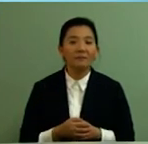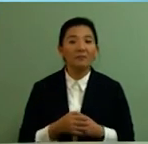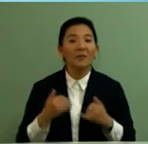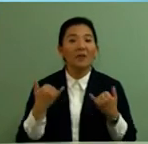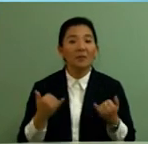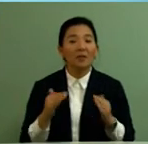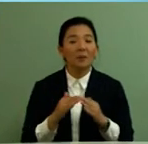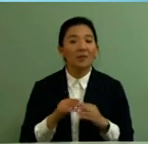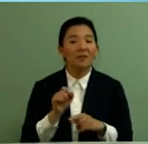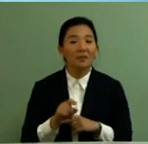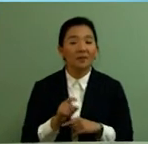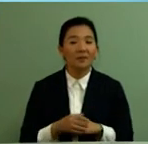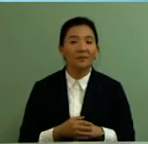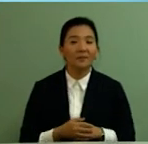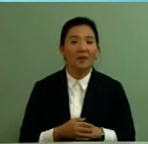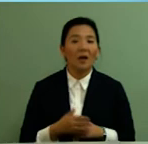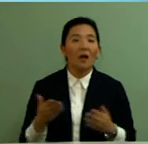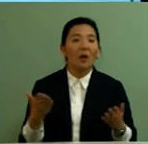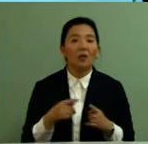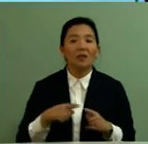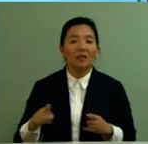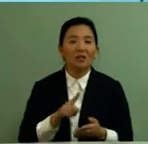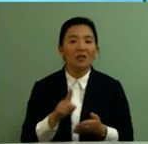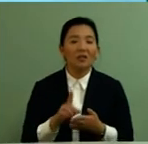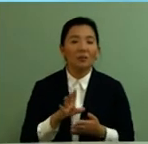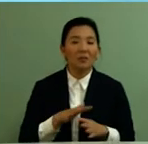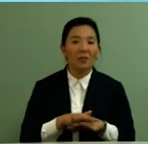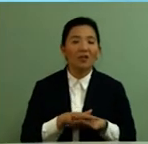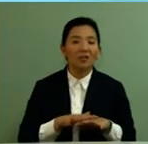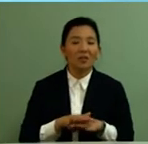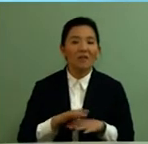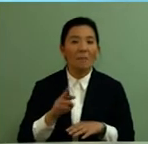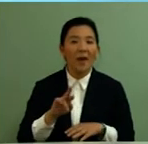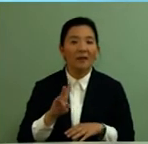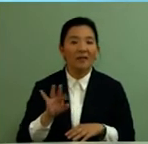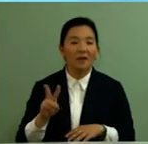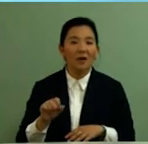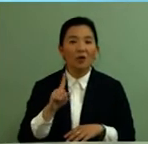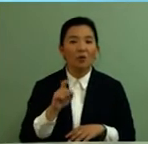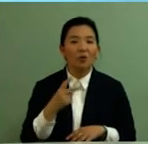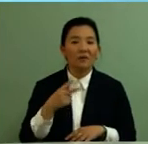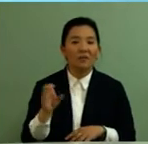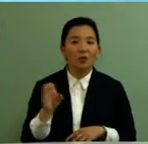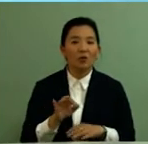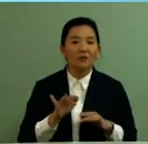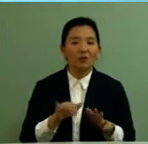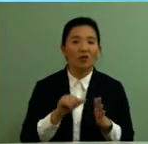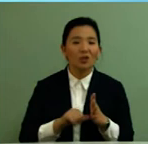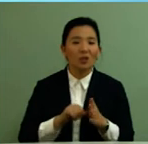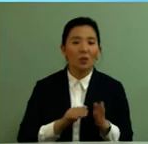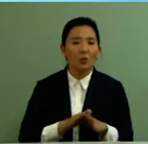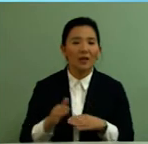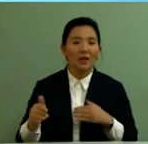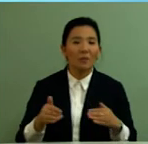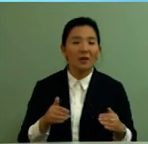Ну а теперь домашнее задание. Какой длины должна быть нить математического маятника, чтобы за 120 секунд совершил 60 полных